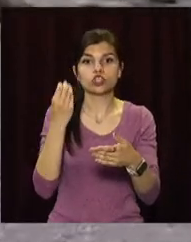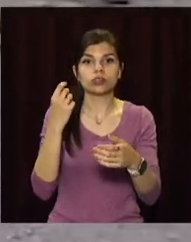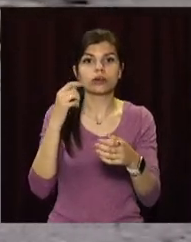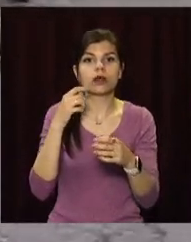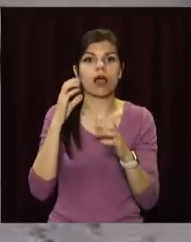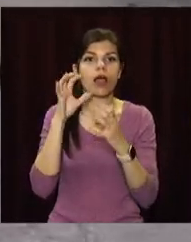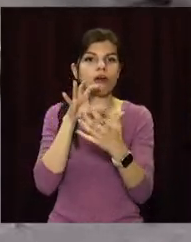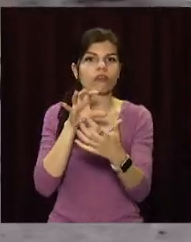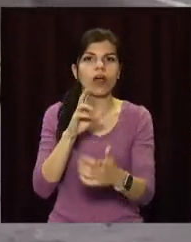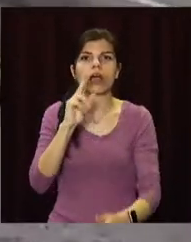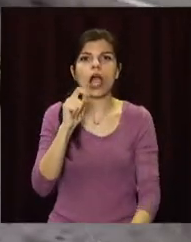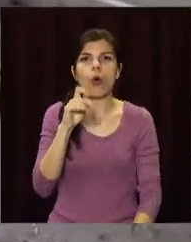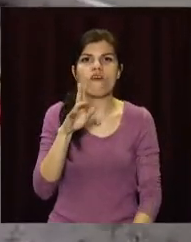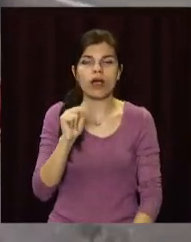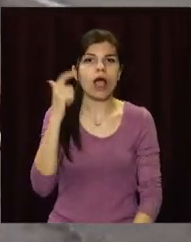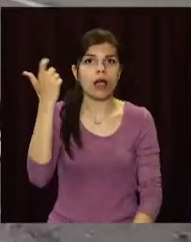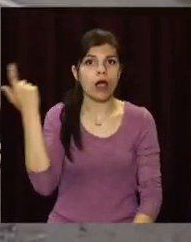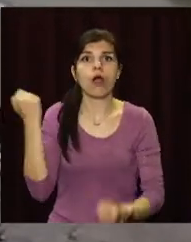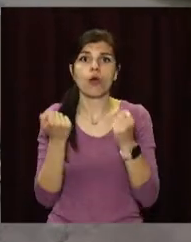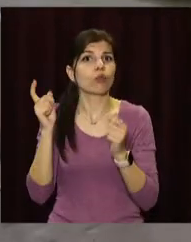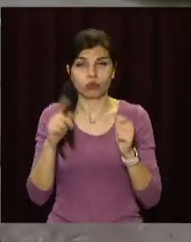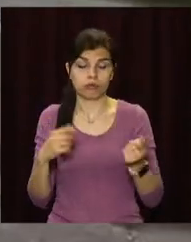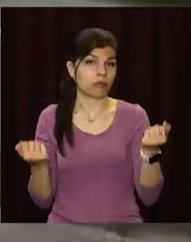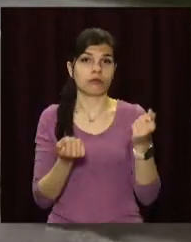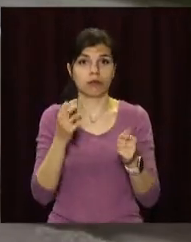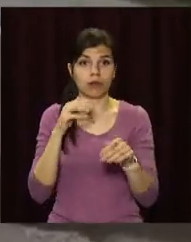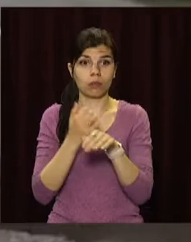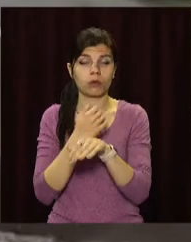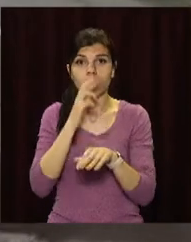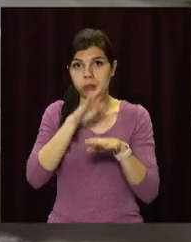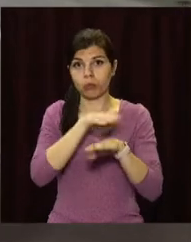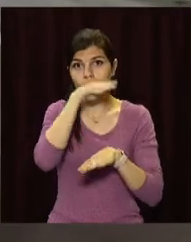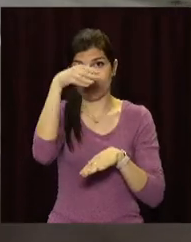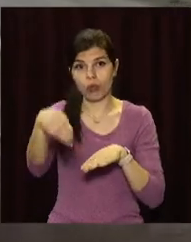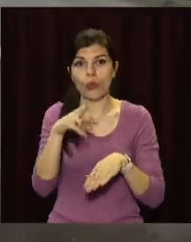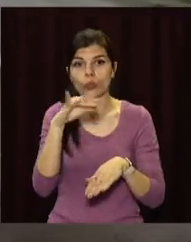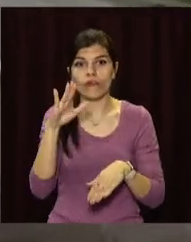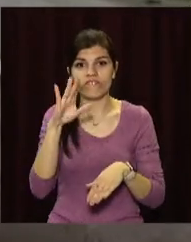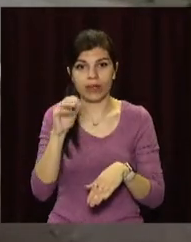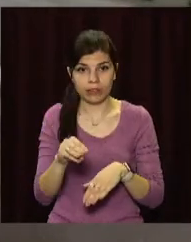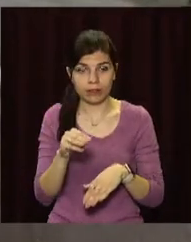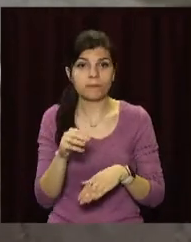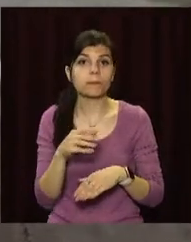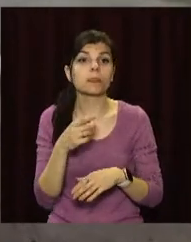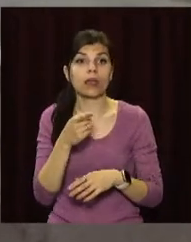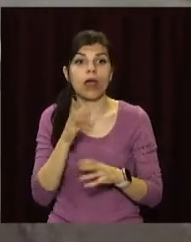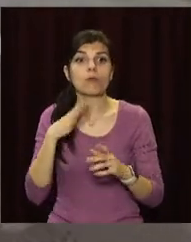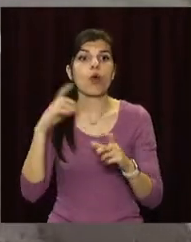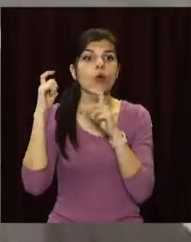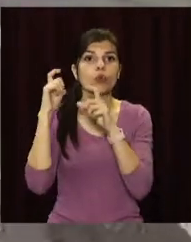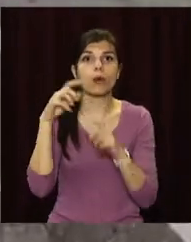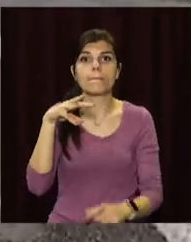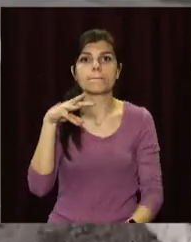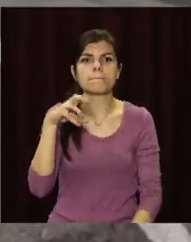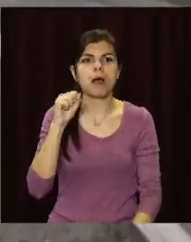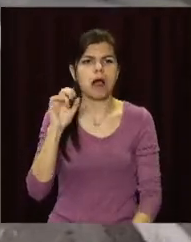автобус Каховка-Харків. Водій також не впорався з керуванням та потрапив у кювет. Зустрічною смугою в той же час їхала вантажівка МАН.